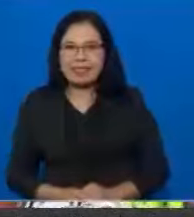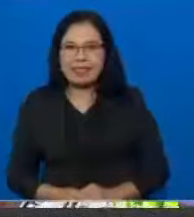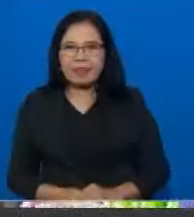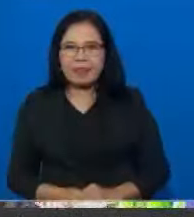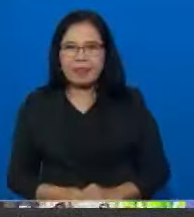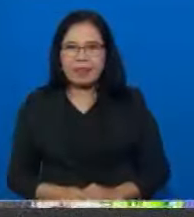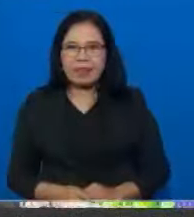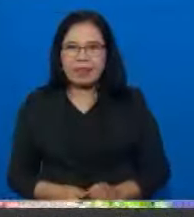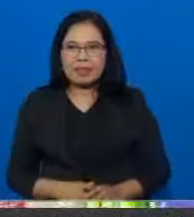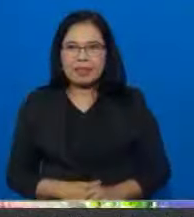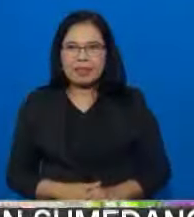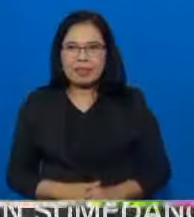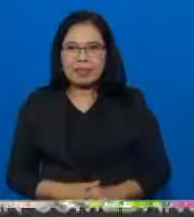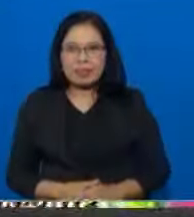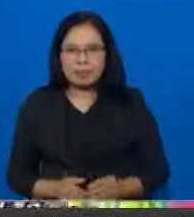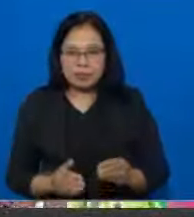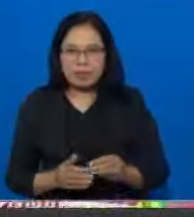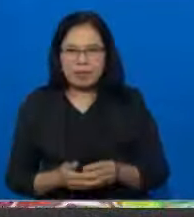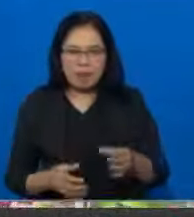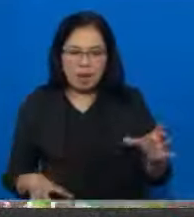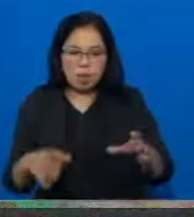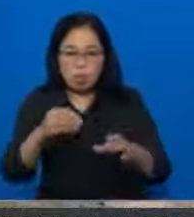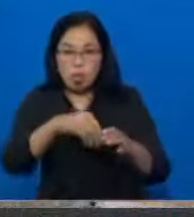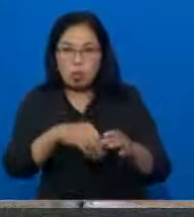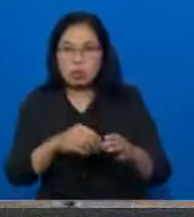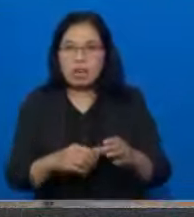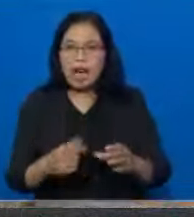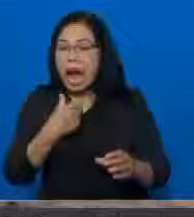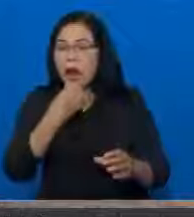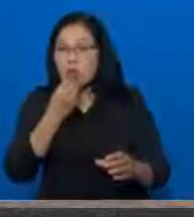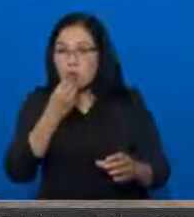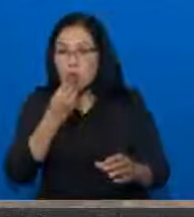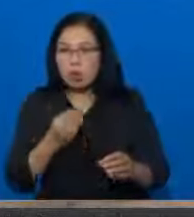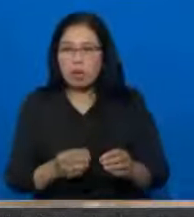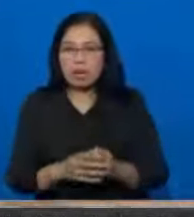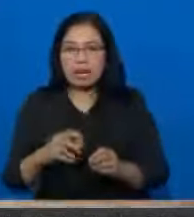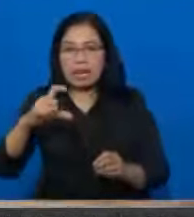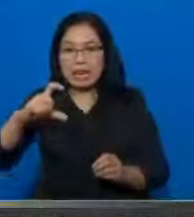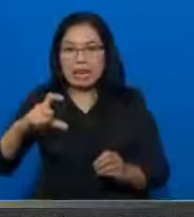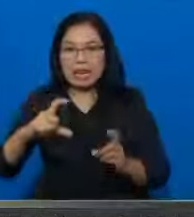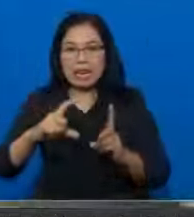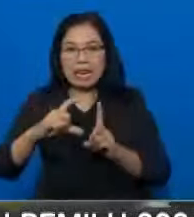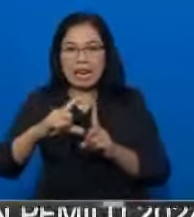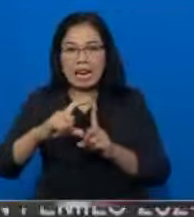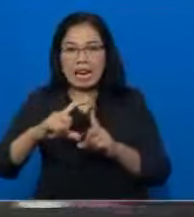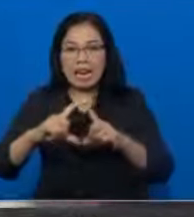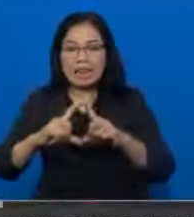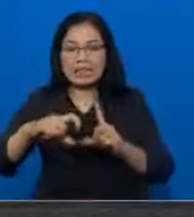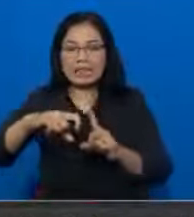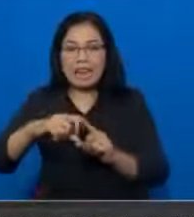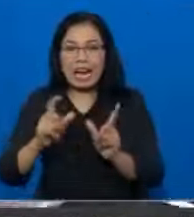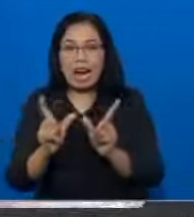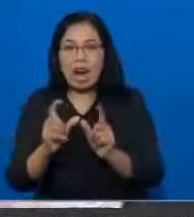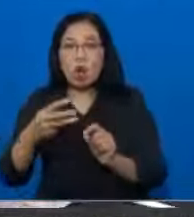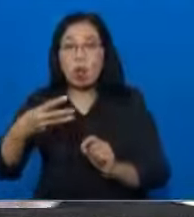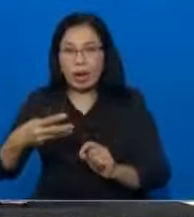lanjut disibukkan dengan kegiatan membungkus kerupuk, memotong-motong cakwe, dan juga membuat sate jeroan. Ada usus dan ati kampla yang telah